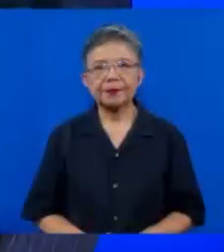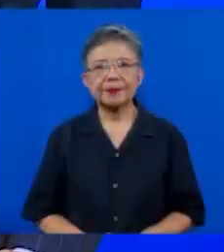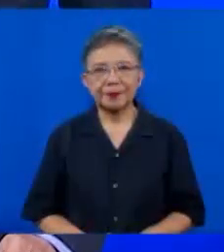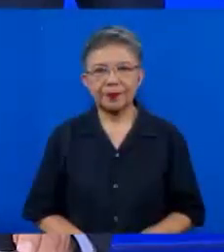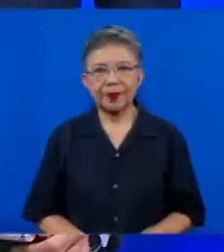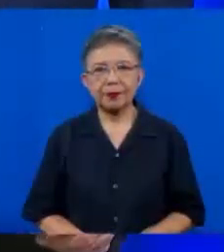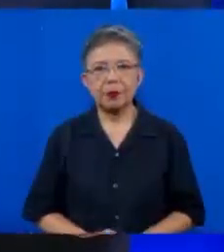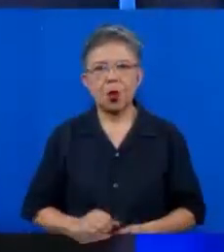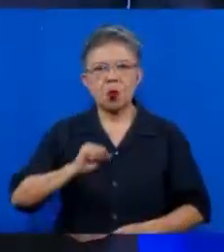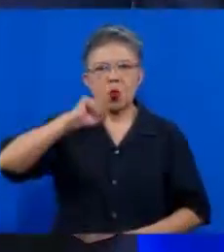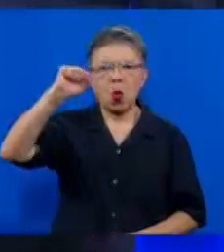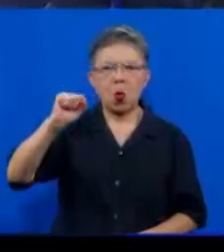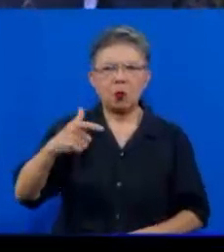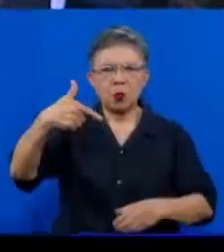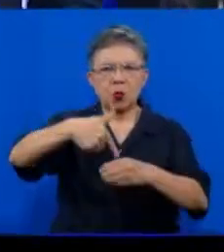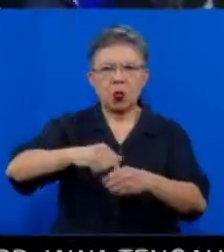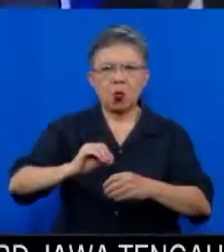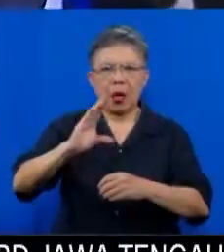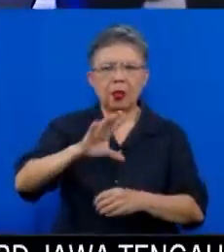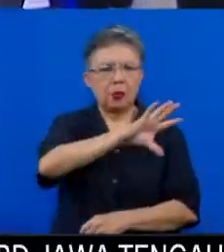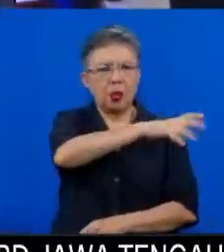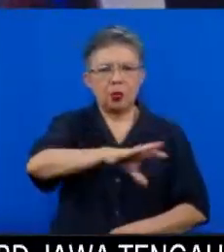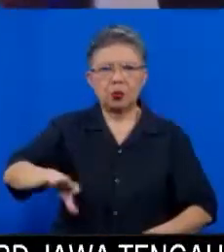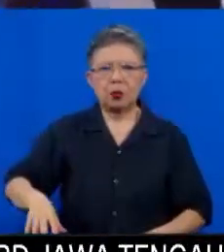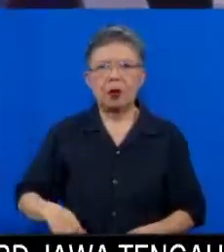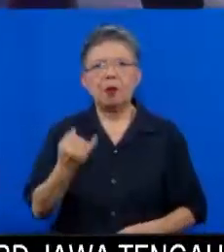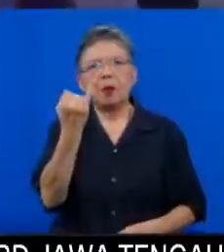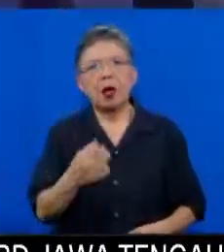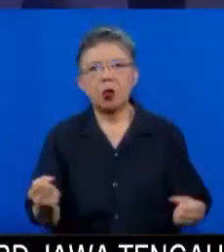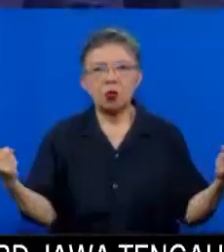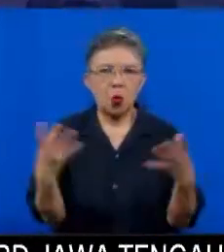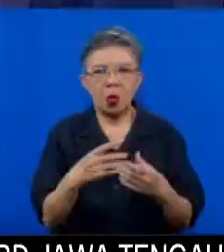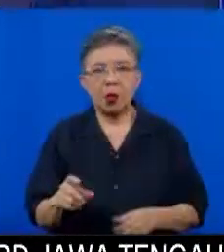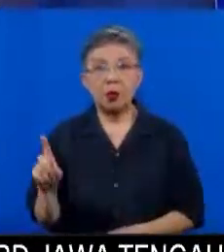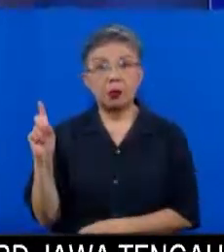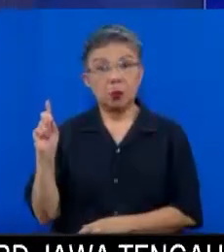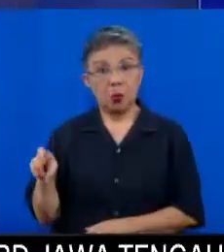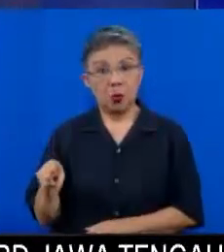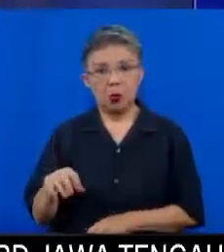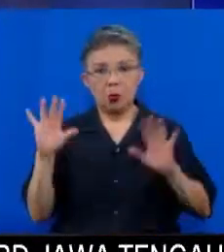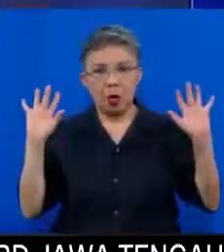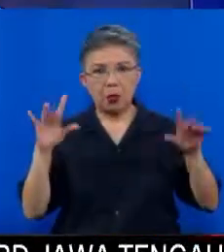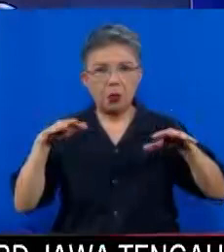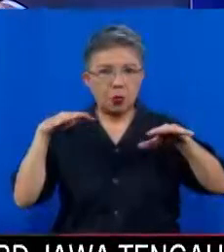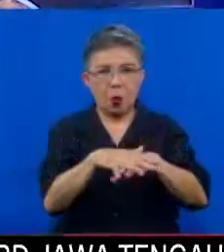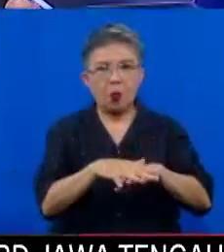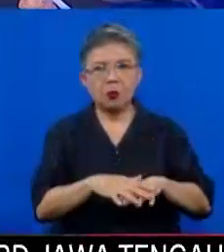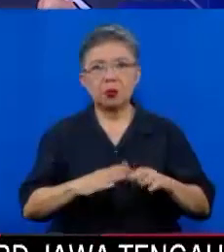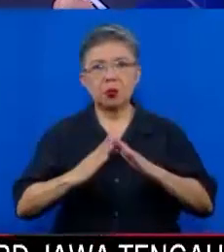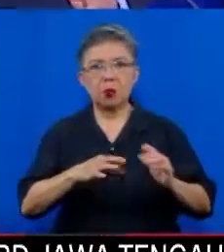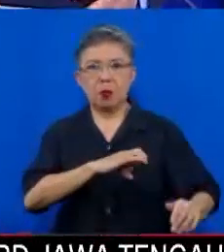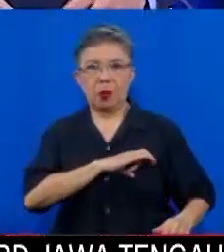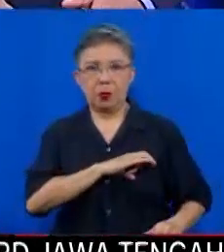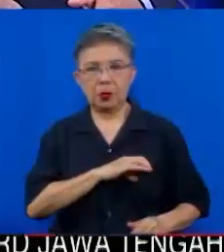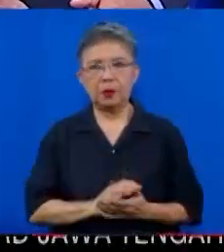sejumlah aksi demo menolak kenaikan harga BBM bisa jumlah daerah berakhir ricuh di Bogor massa menerobos gerbang Istana Bogor sementara di Palembang